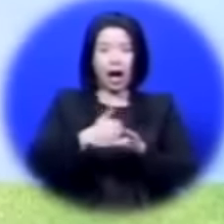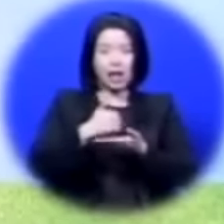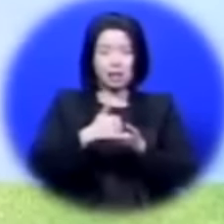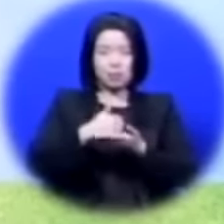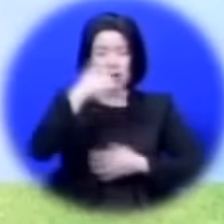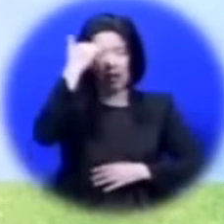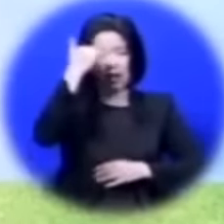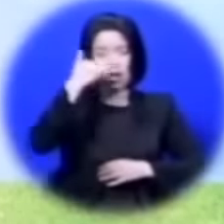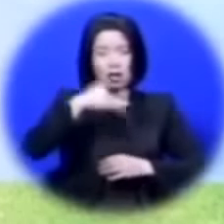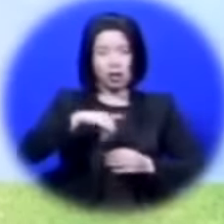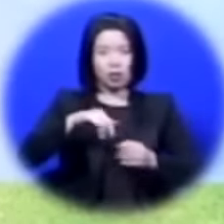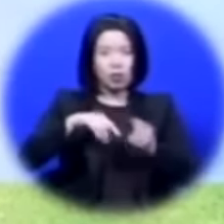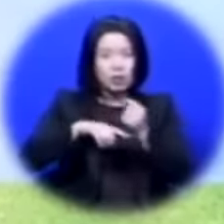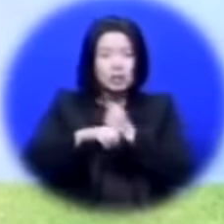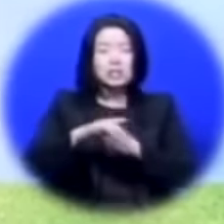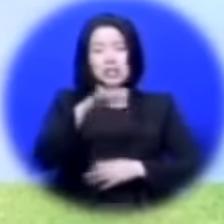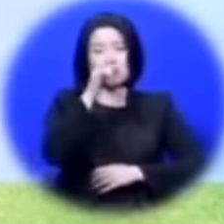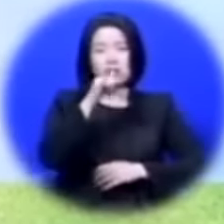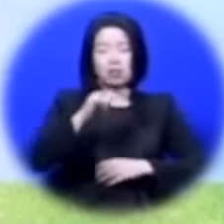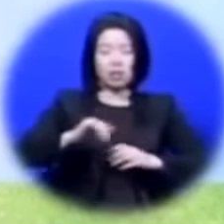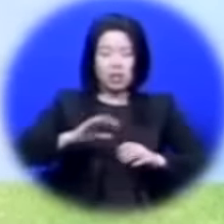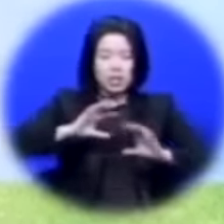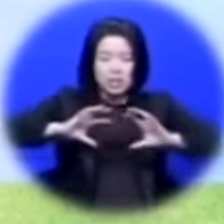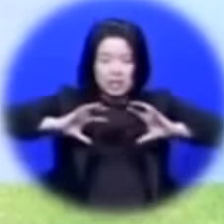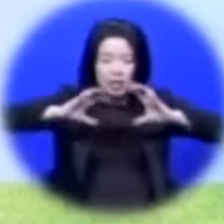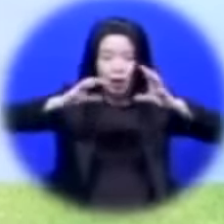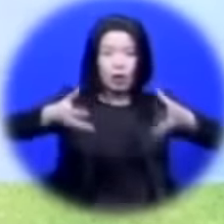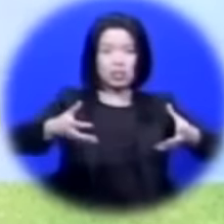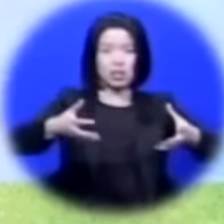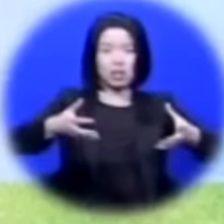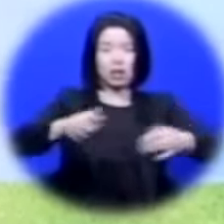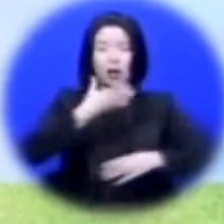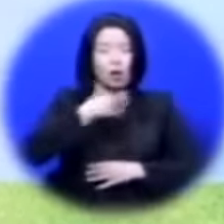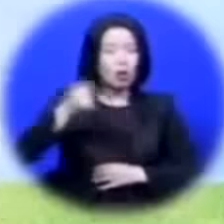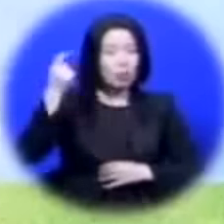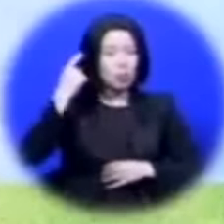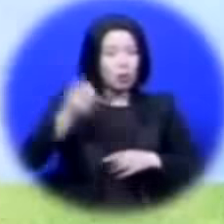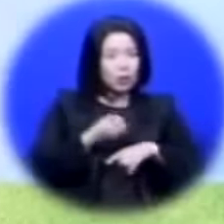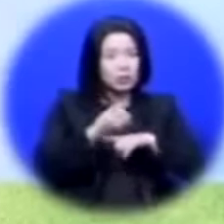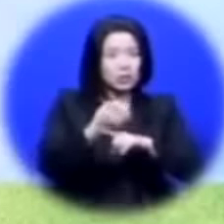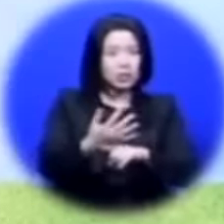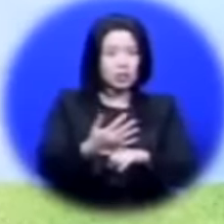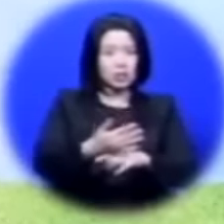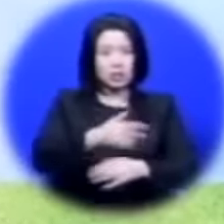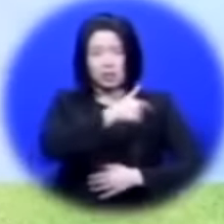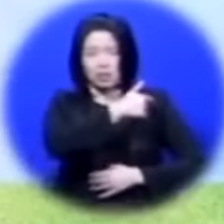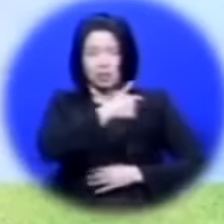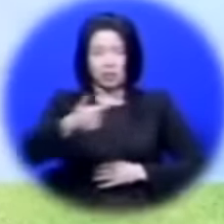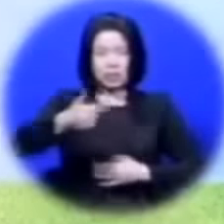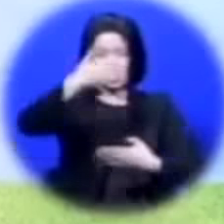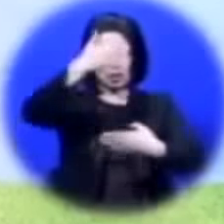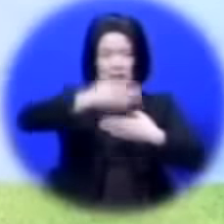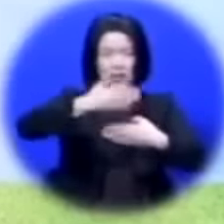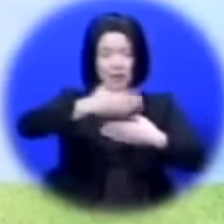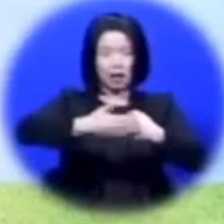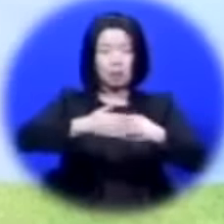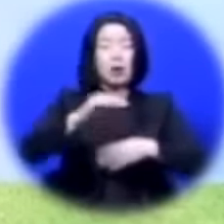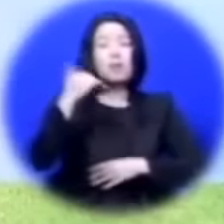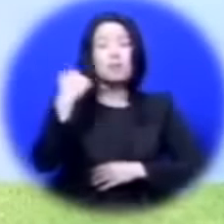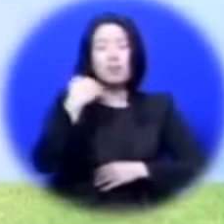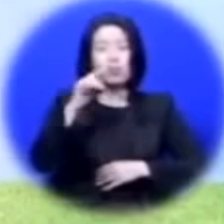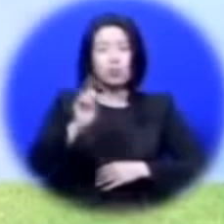거예요 지금 전 세계에 복음이 전해지는데 큰 장벽이 되어 있는 곳이 회교도